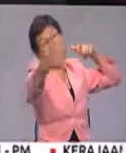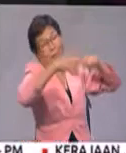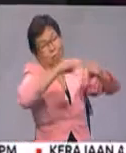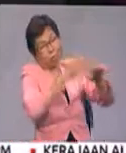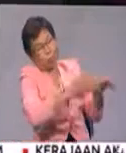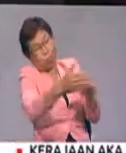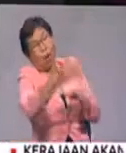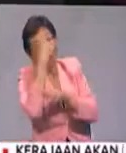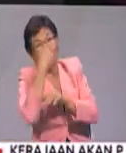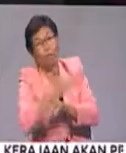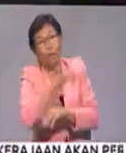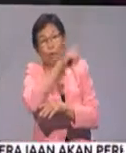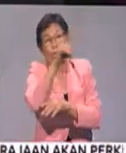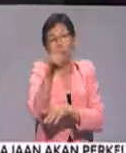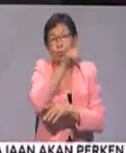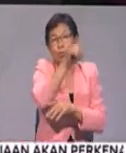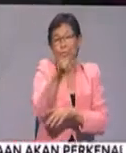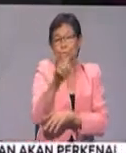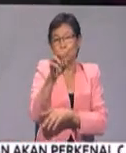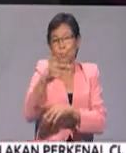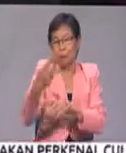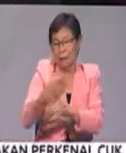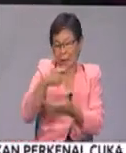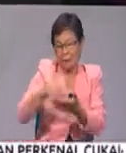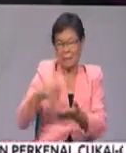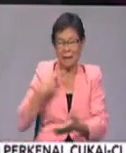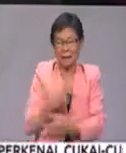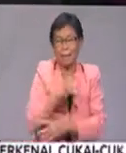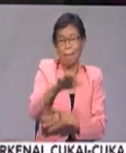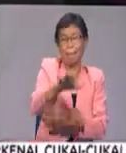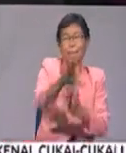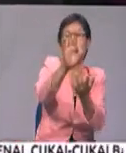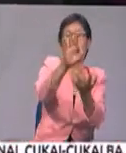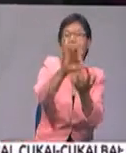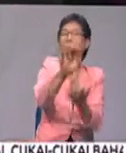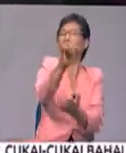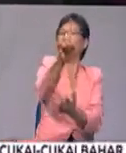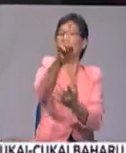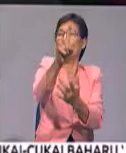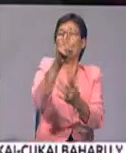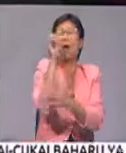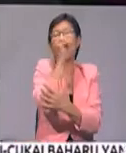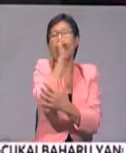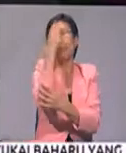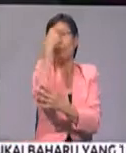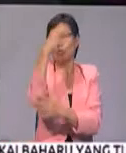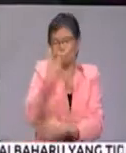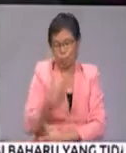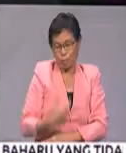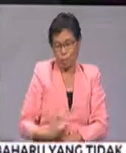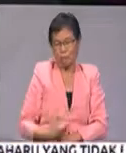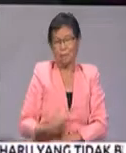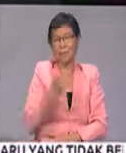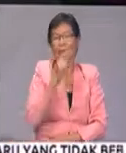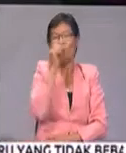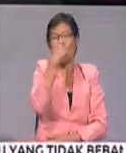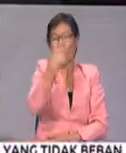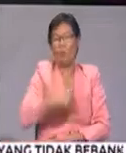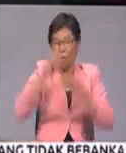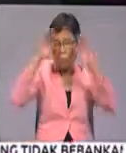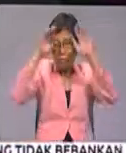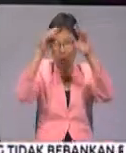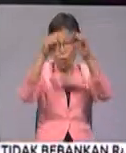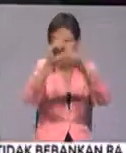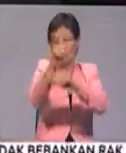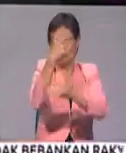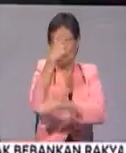pastinya untuk zon kali ini, kami hanya memilih satu lagu sahaja peserta untuk mereka lebih fokus terhadap